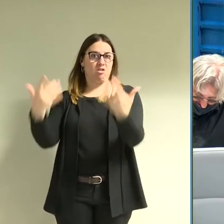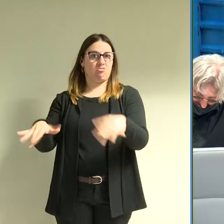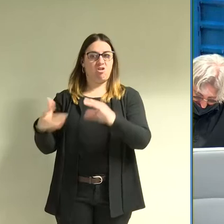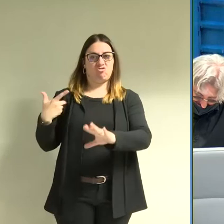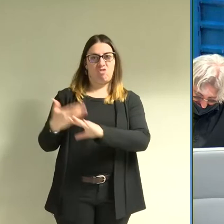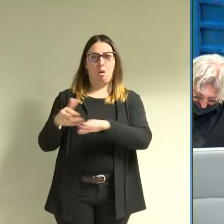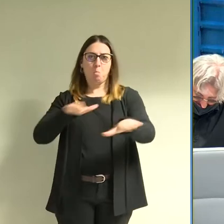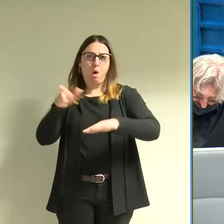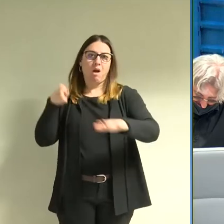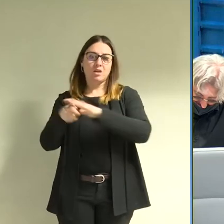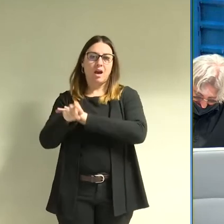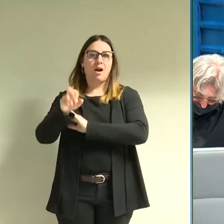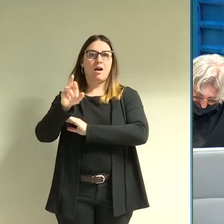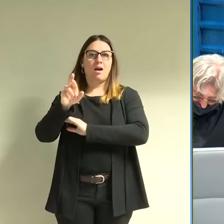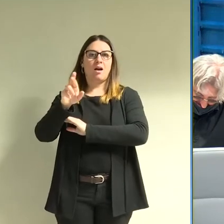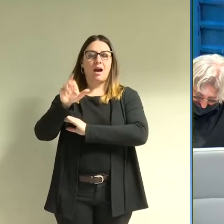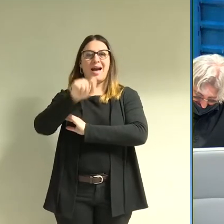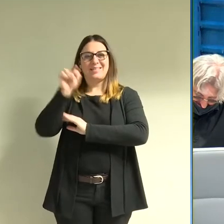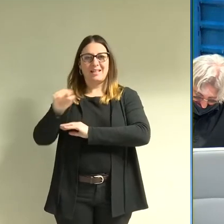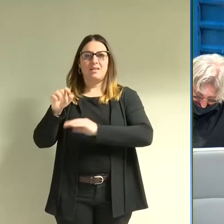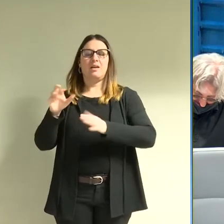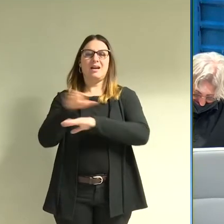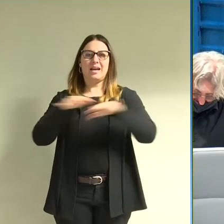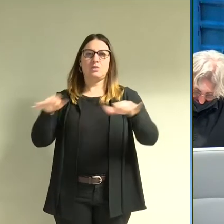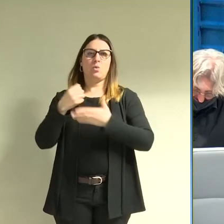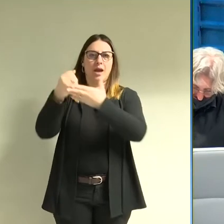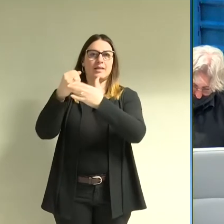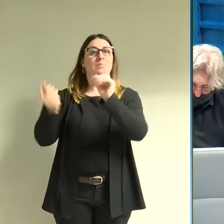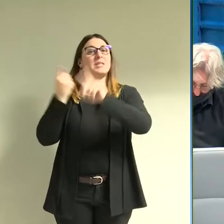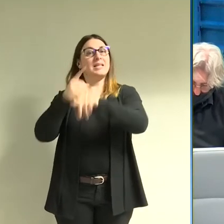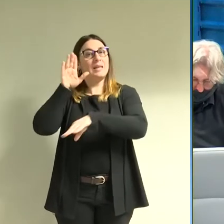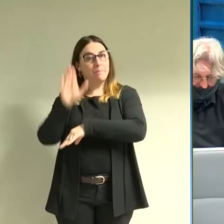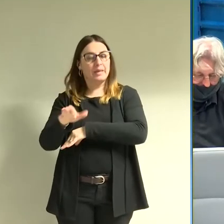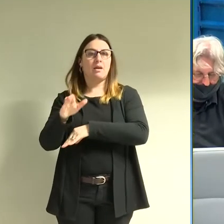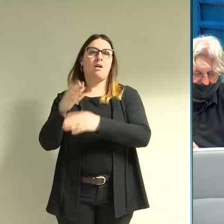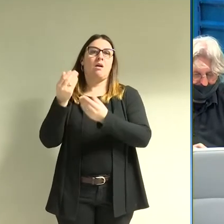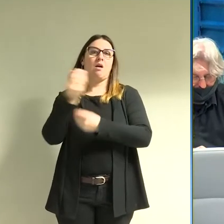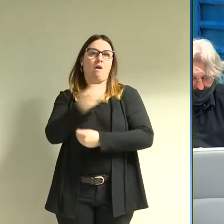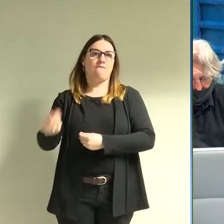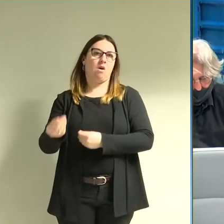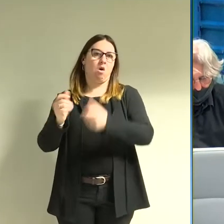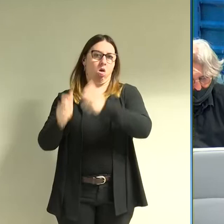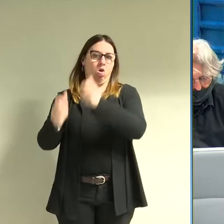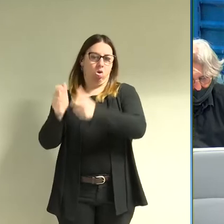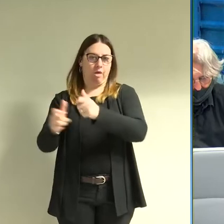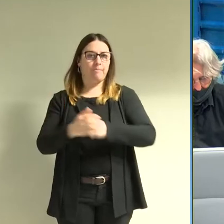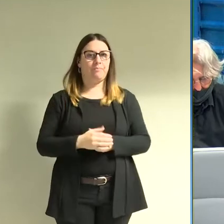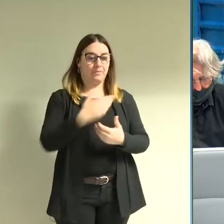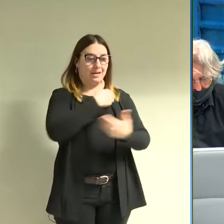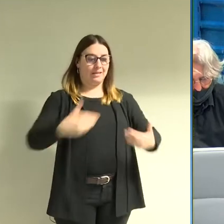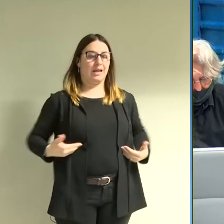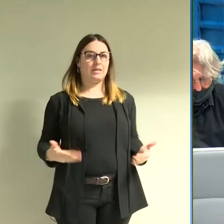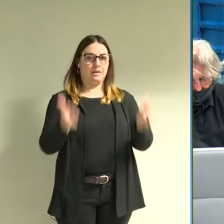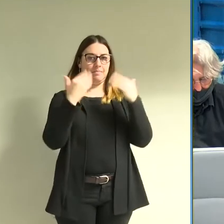manque de moyens du rased réseaux d'aidés spécialisées aux élèves en difficulté et dernier alinéa rappelle sa